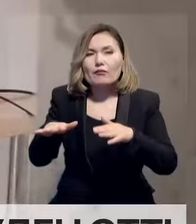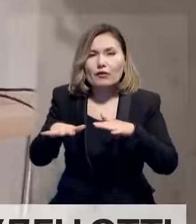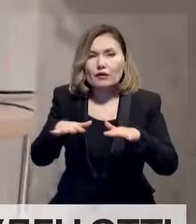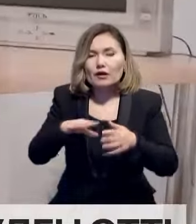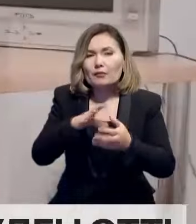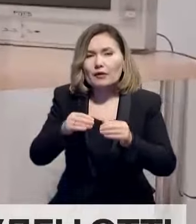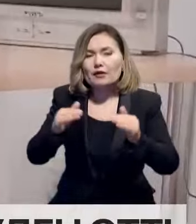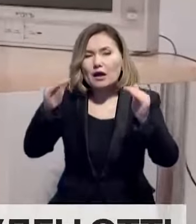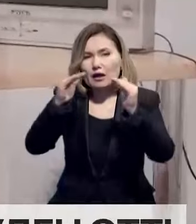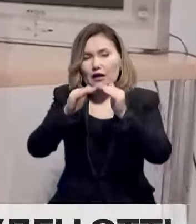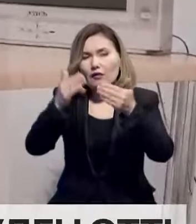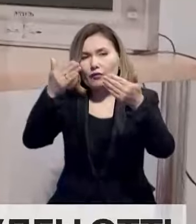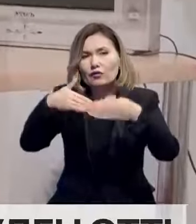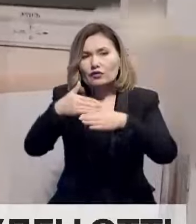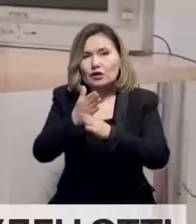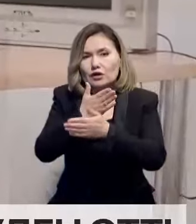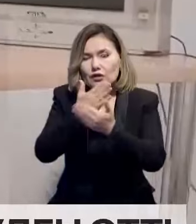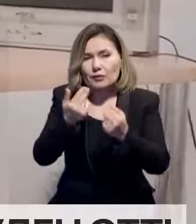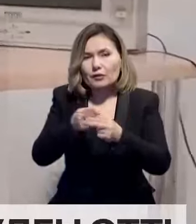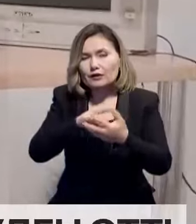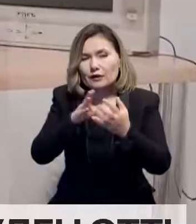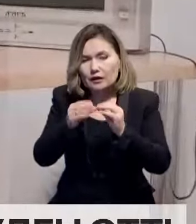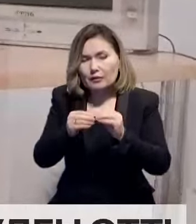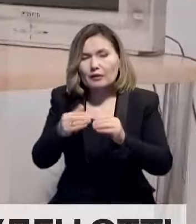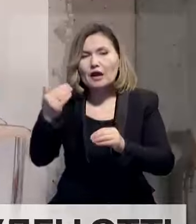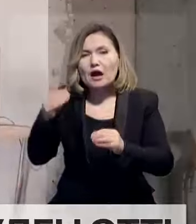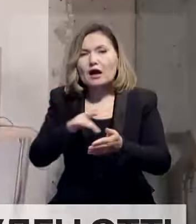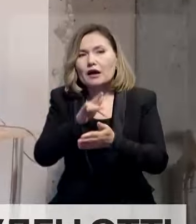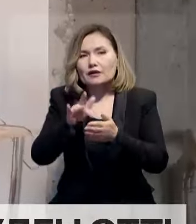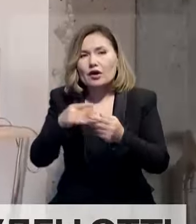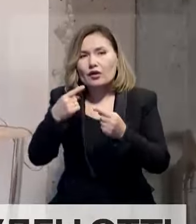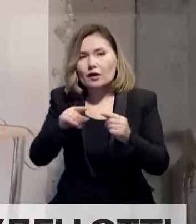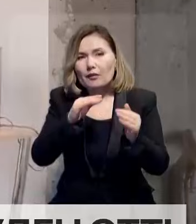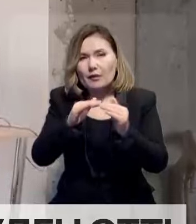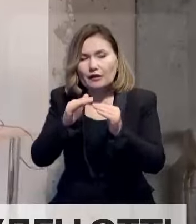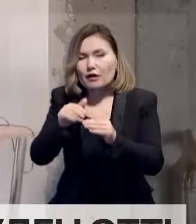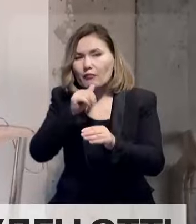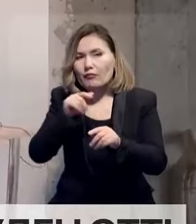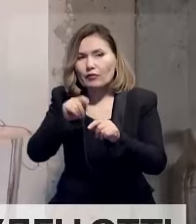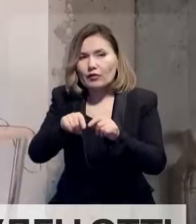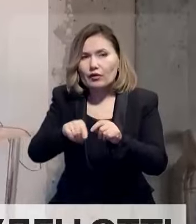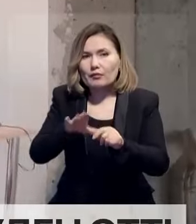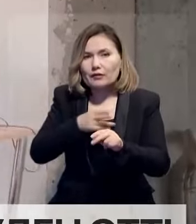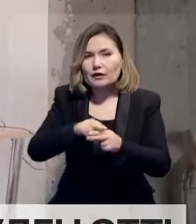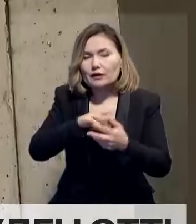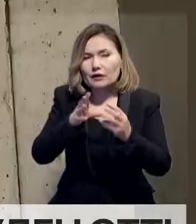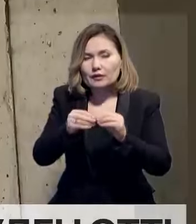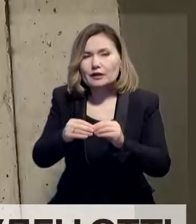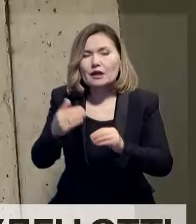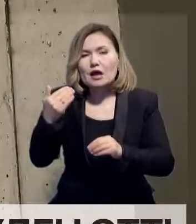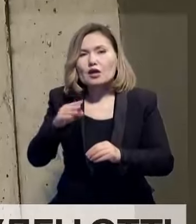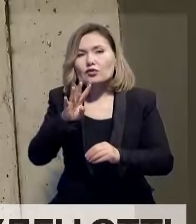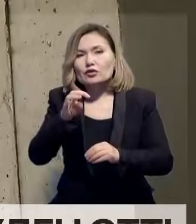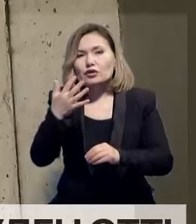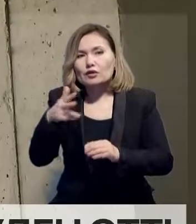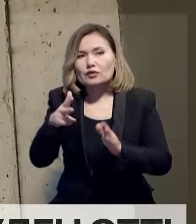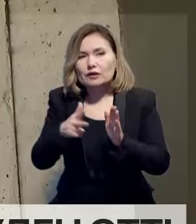бүтін, қабырғаларында жарық жоқ. Инженерлер бұған дейін қаладағы өзге де ғимараттарды сынақты өткізіп көрген. Соның